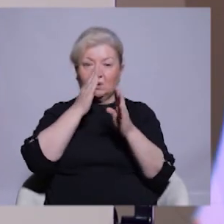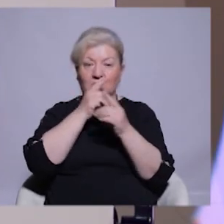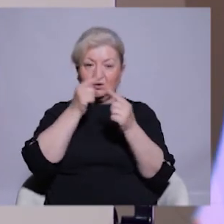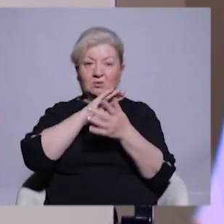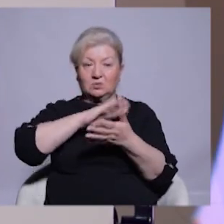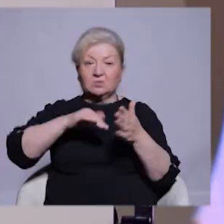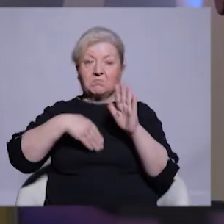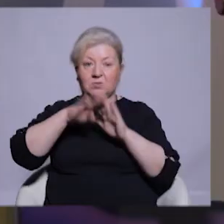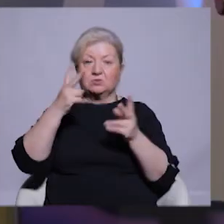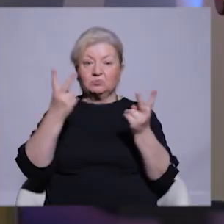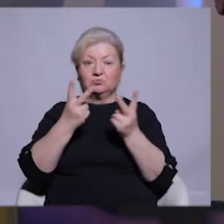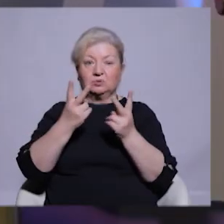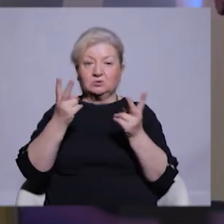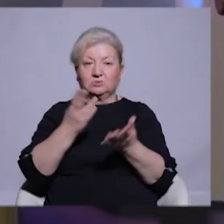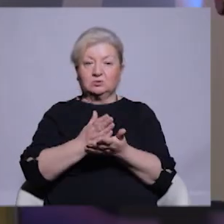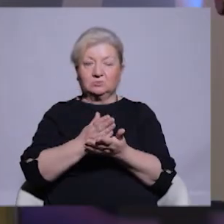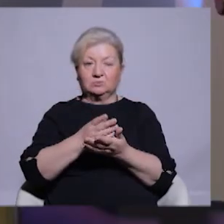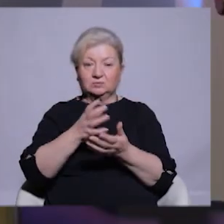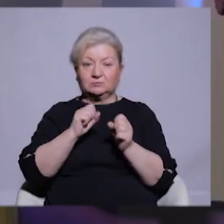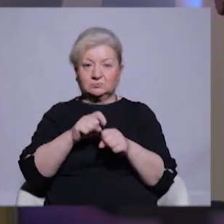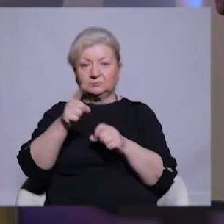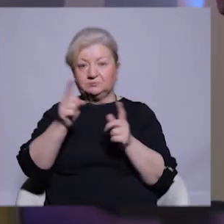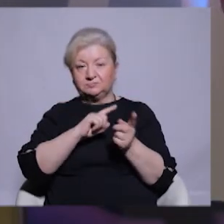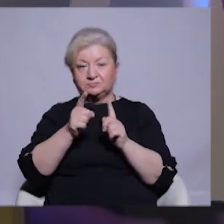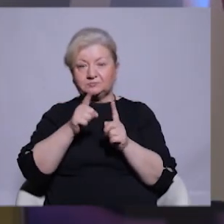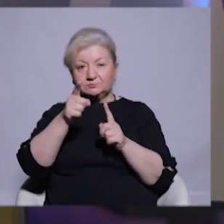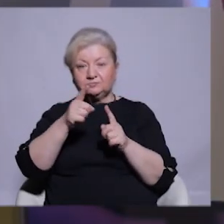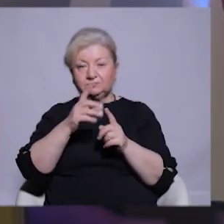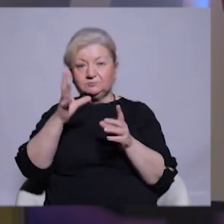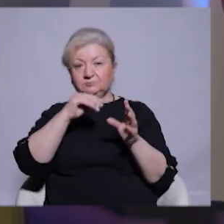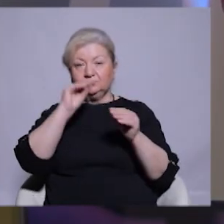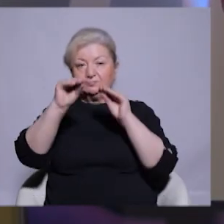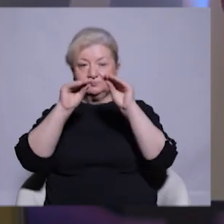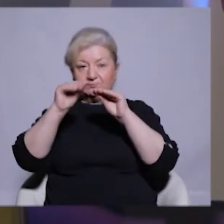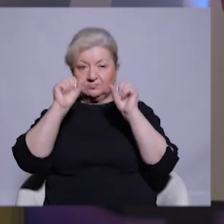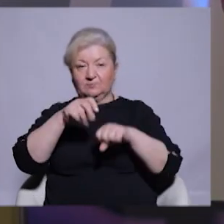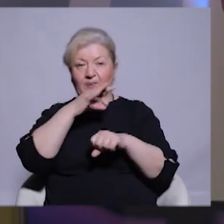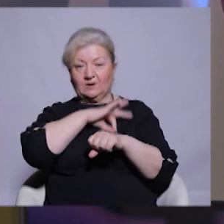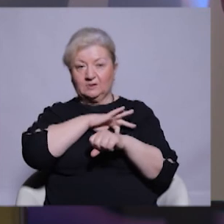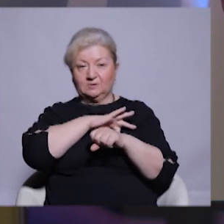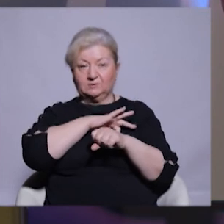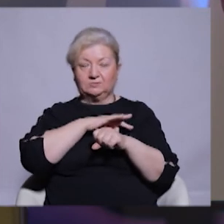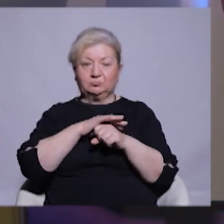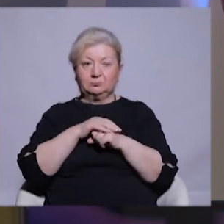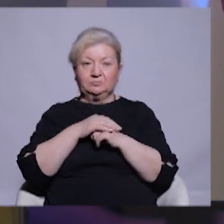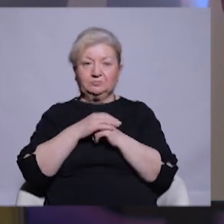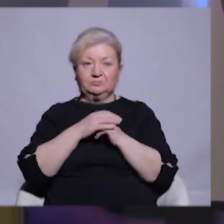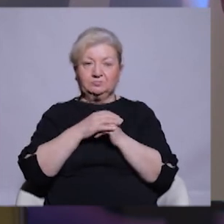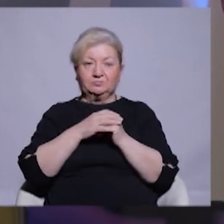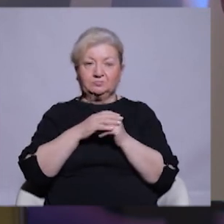ამის გათვალისწინებით. აი ამრიგად შეიძლება ამ ასე ვთქვათ, გამოსახულების გამოყენება